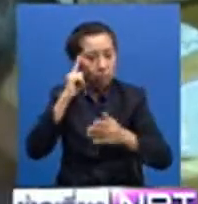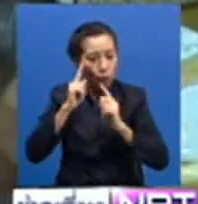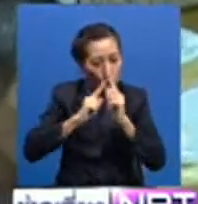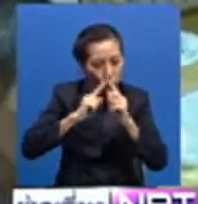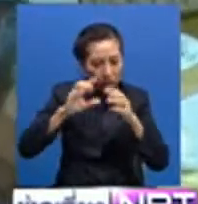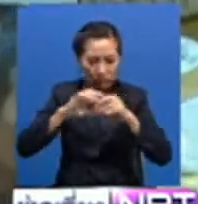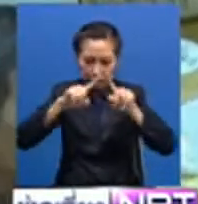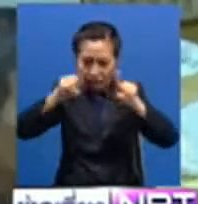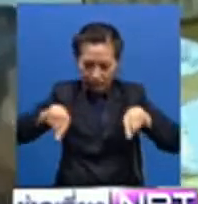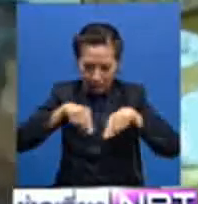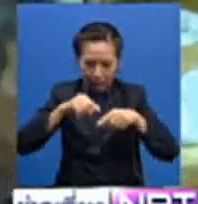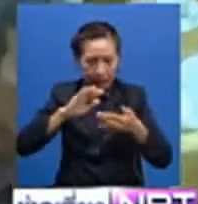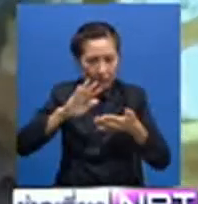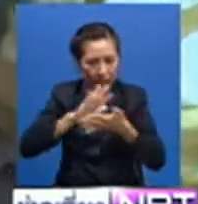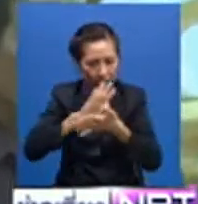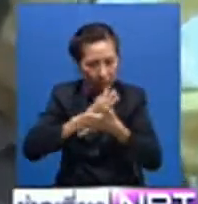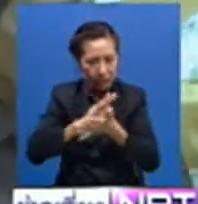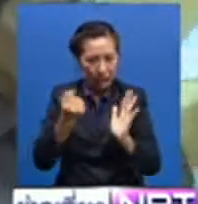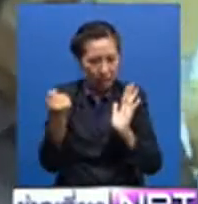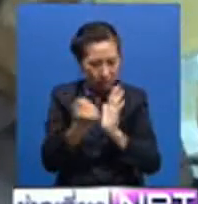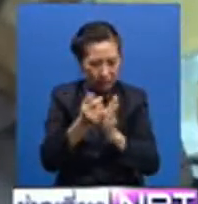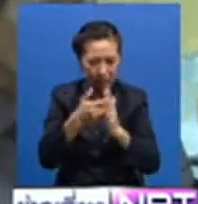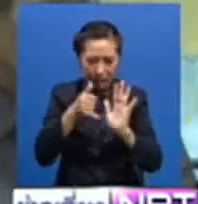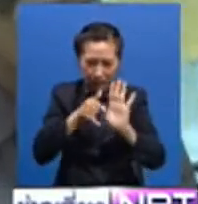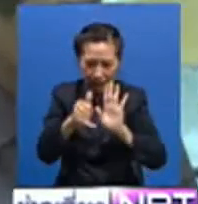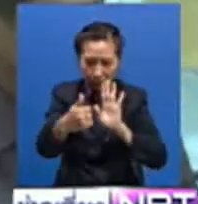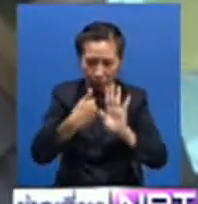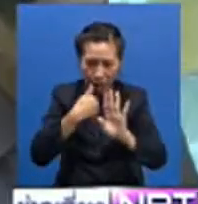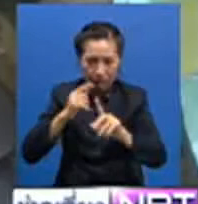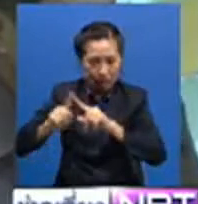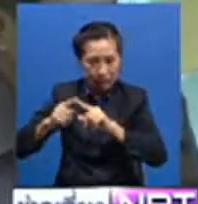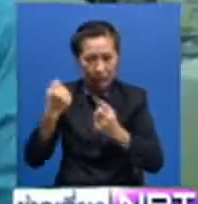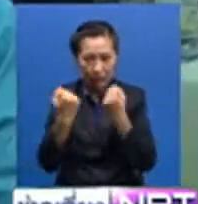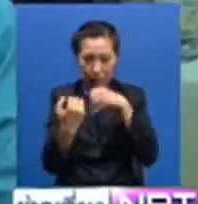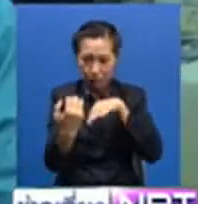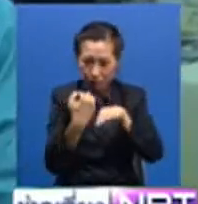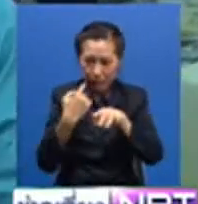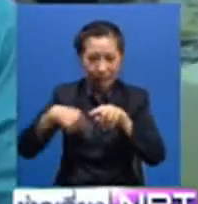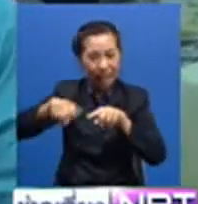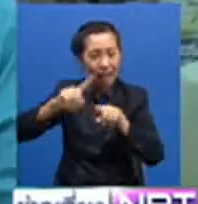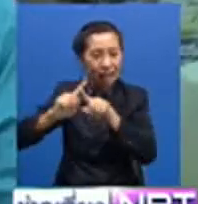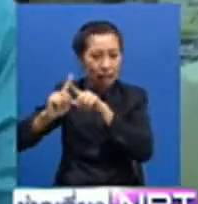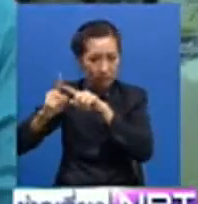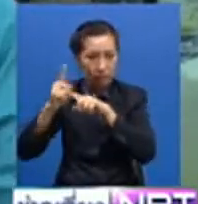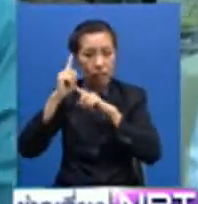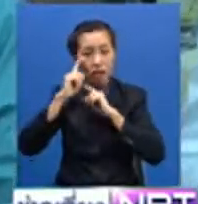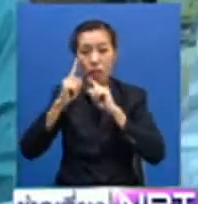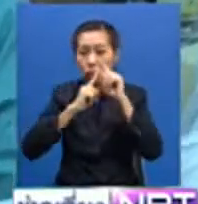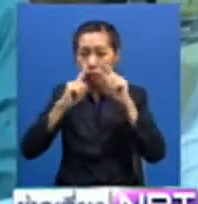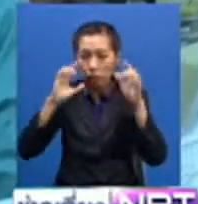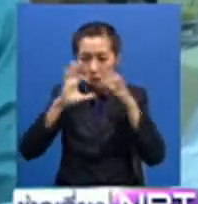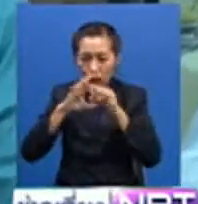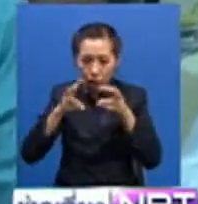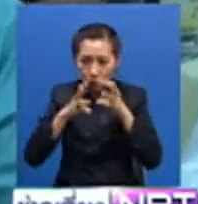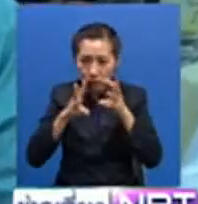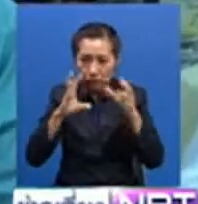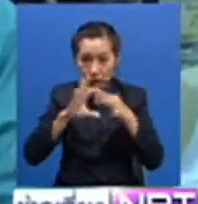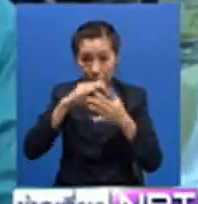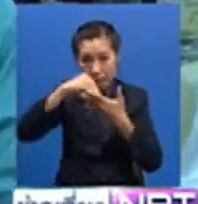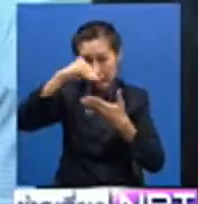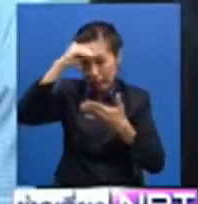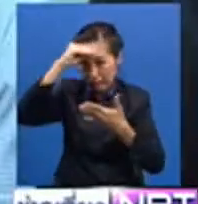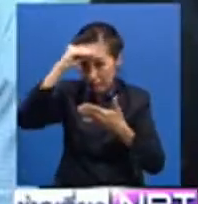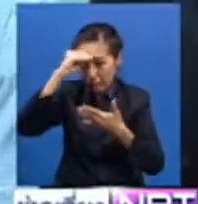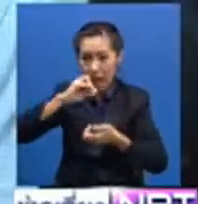การจัดรถโดยสารขนส่งเส้นทางจังหวัดศรีสะเกษเสียมเรียบนอกจากนี้ยังมีการหารือแนวทางด้านการศึกษา